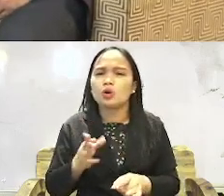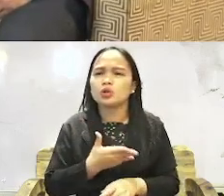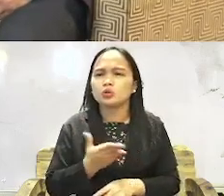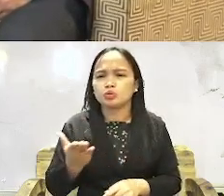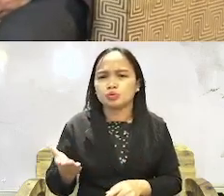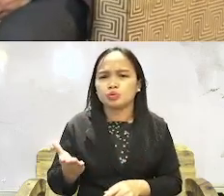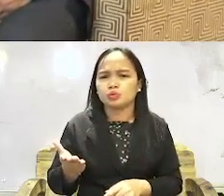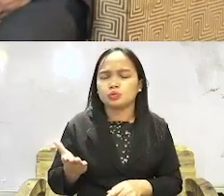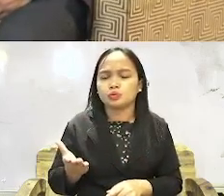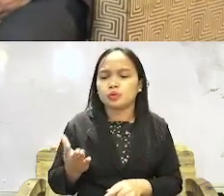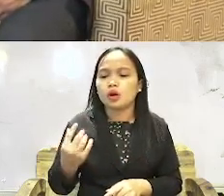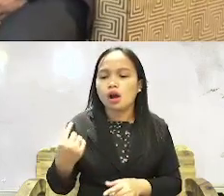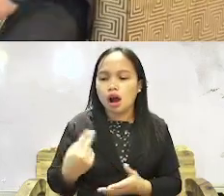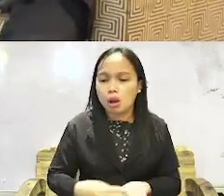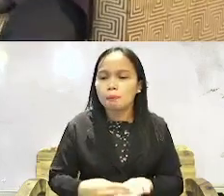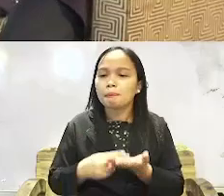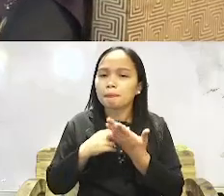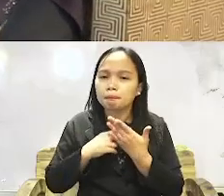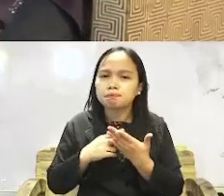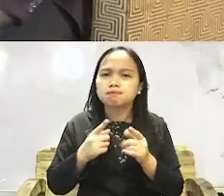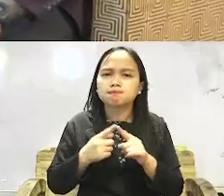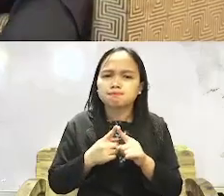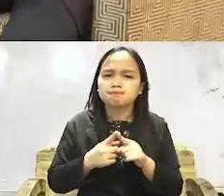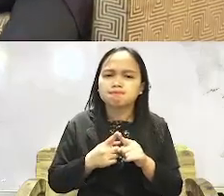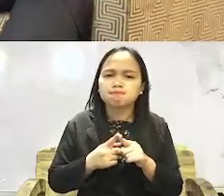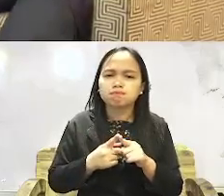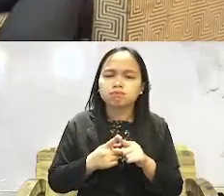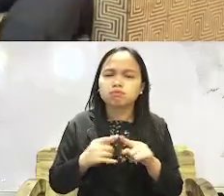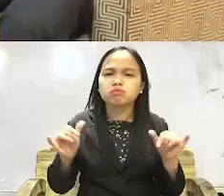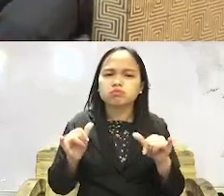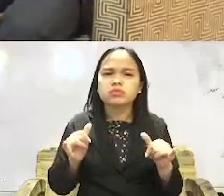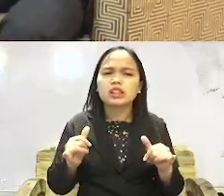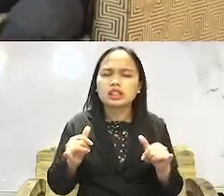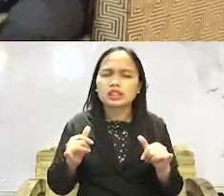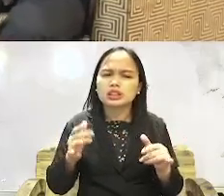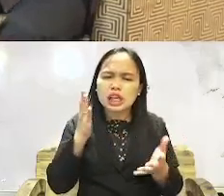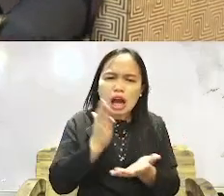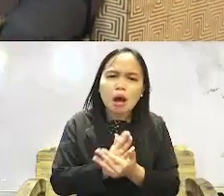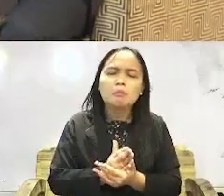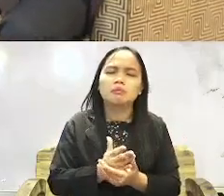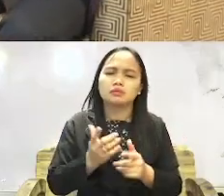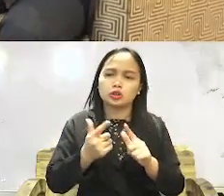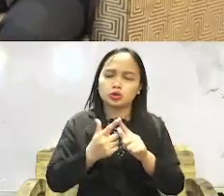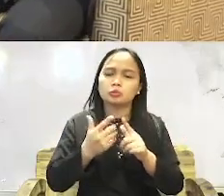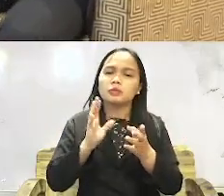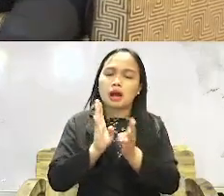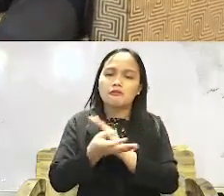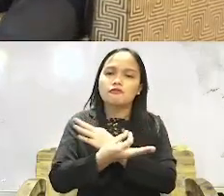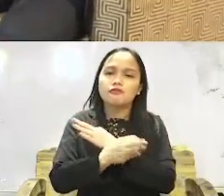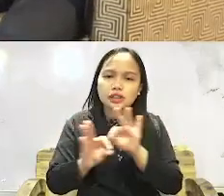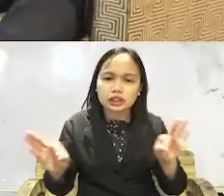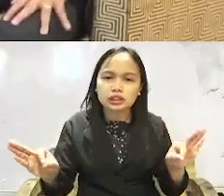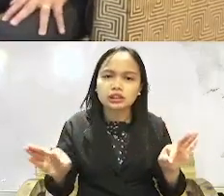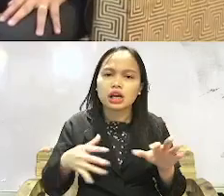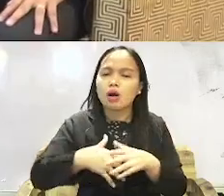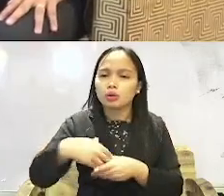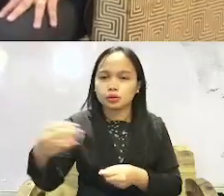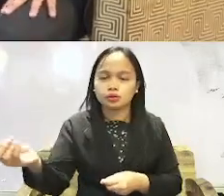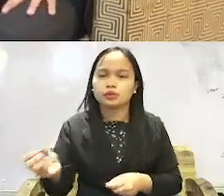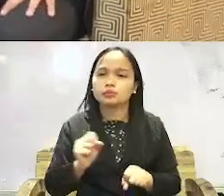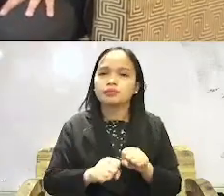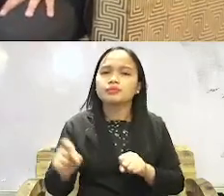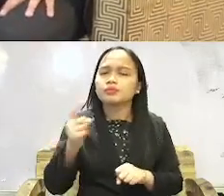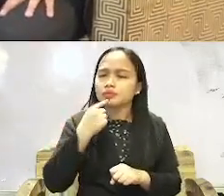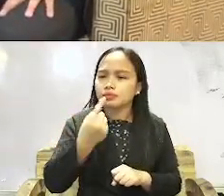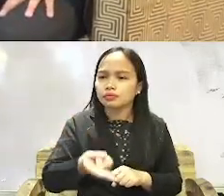ay tutulong na para makaalis ang ibang kabataan sa pagiging biktima? Yun. Amen, amen. You see? Alam mo,